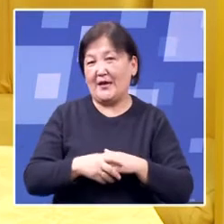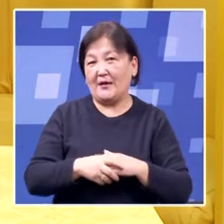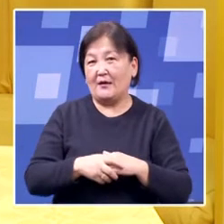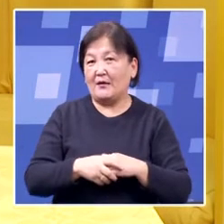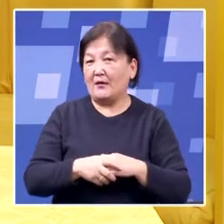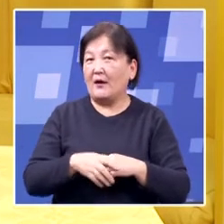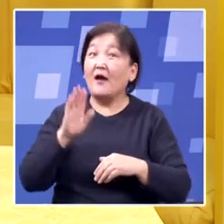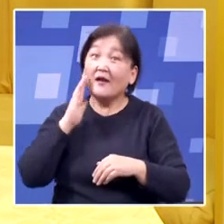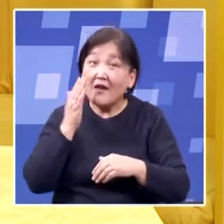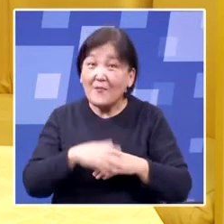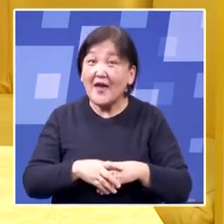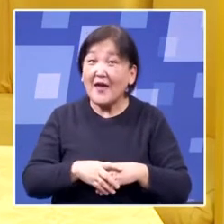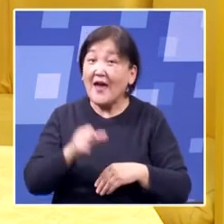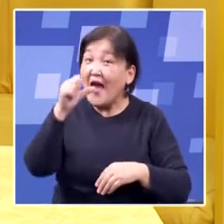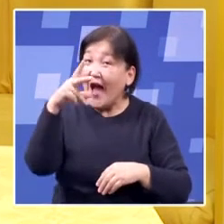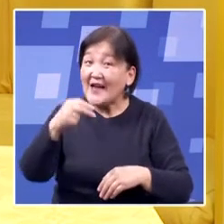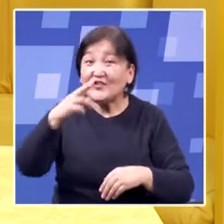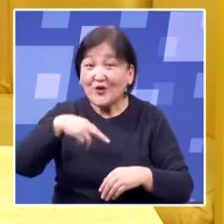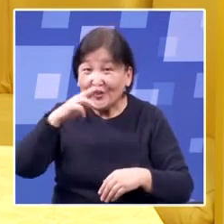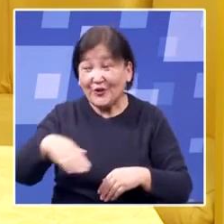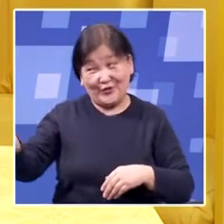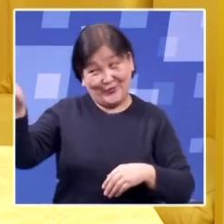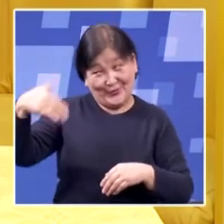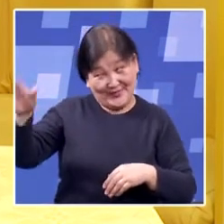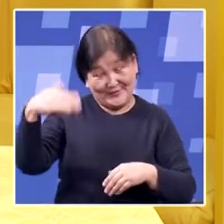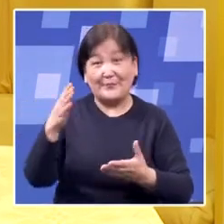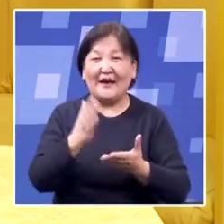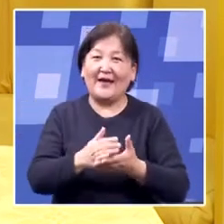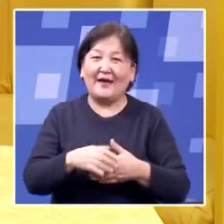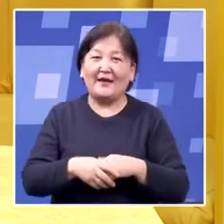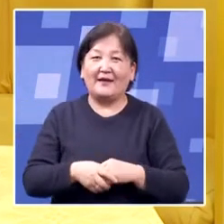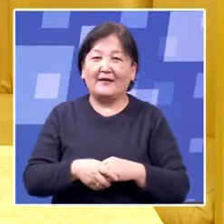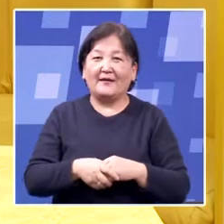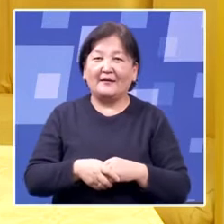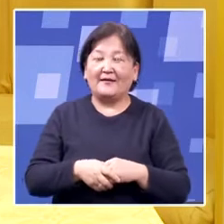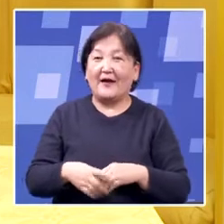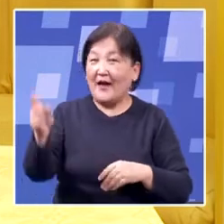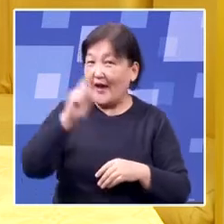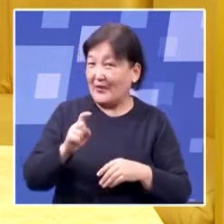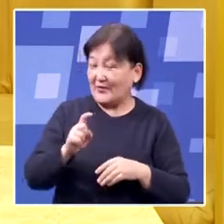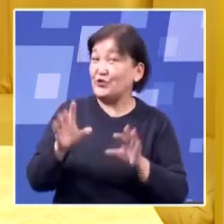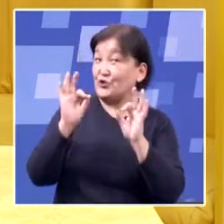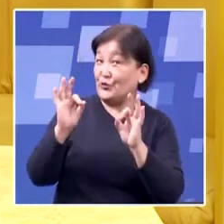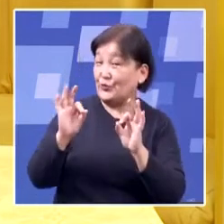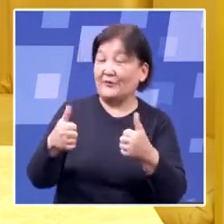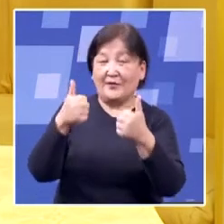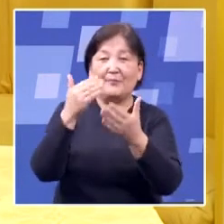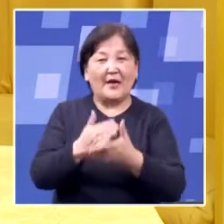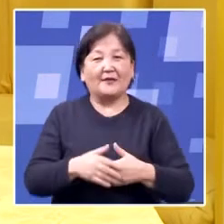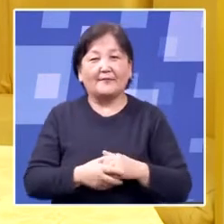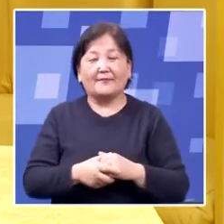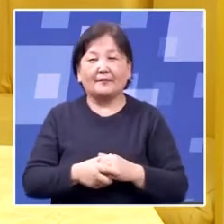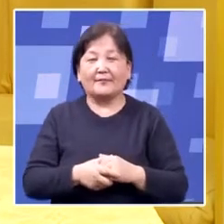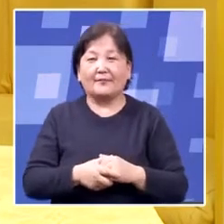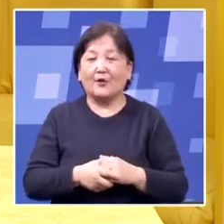бэ? Эмэгэн ач охиныг дуудсан гэж хариулсан бол сайн байна